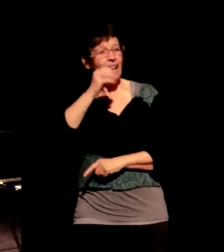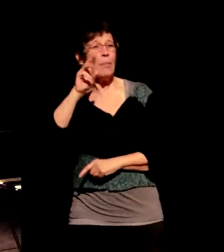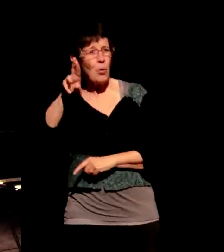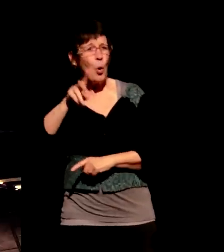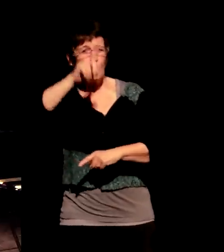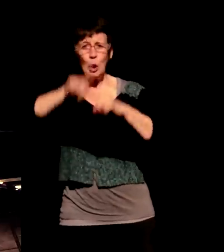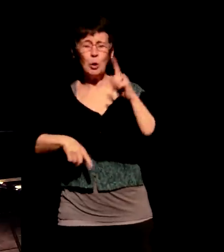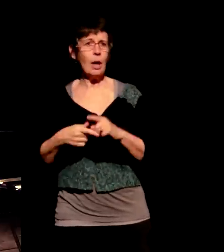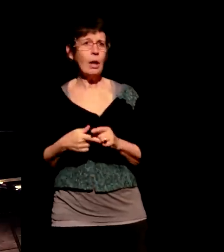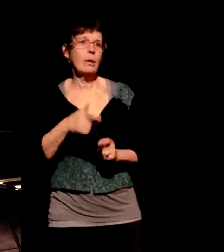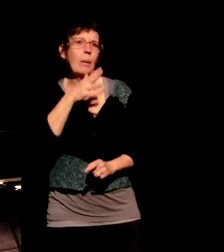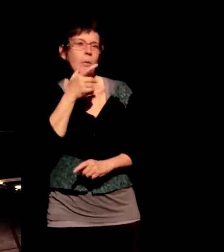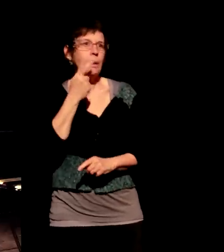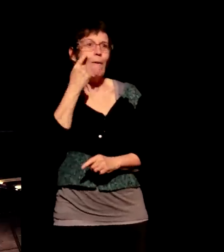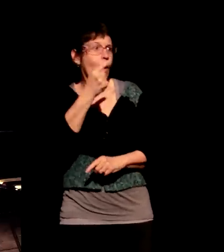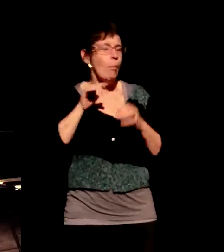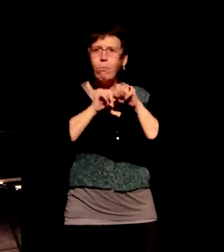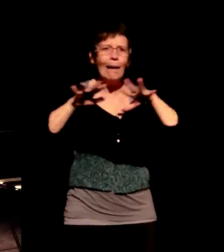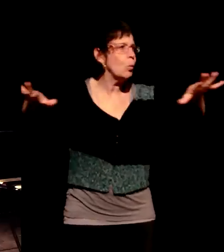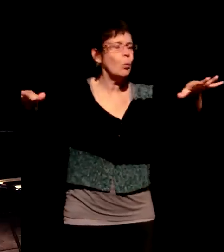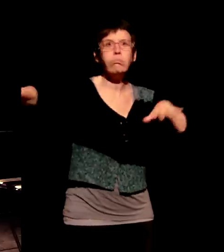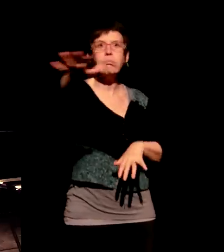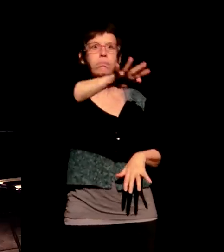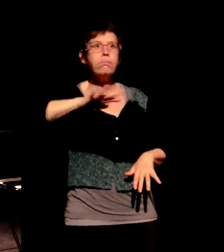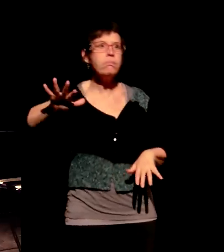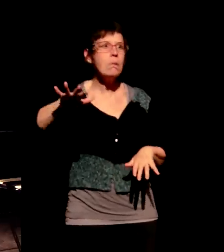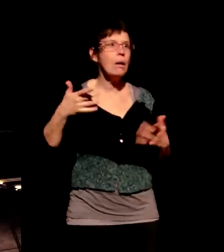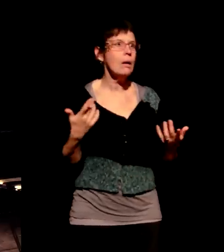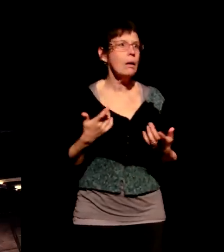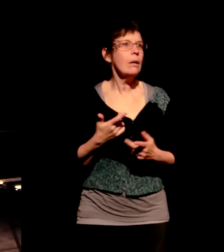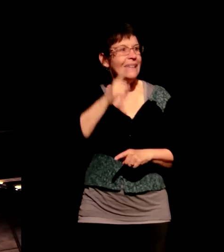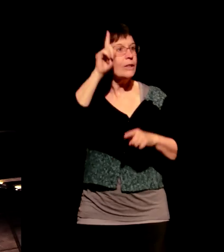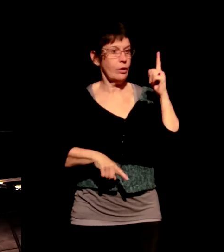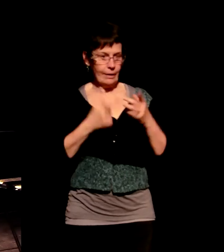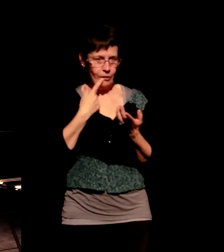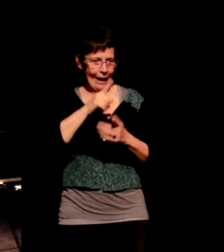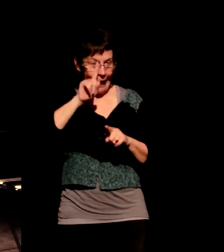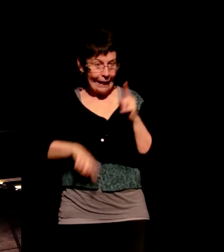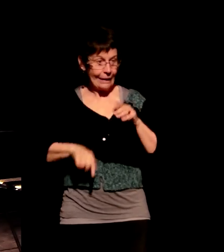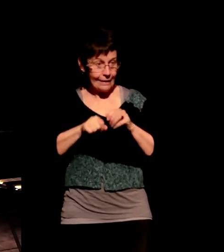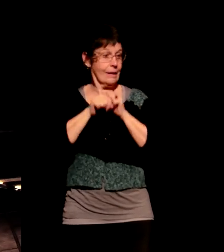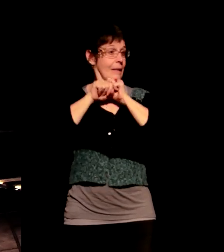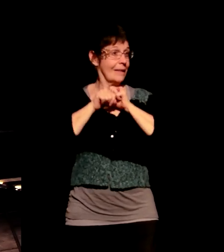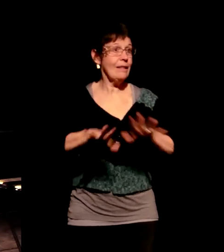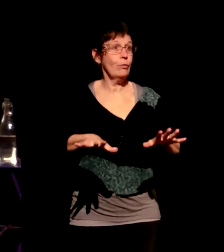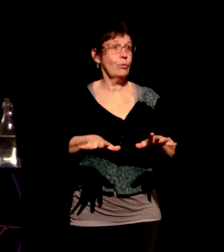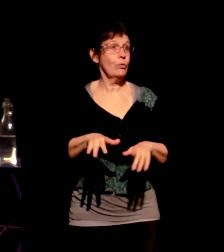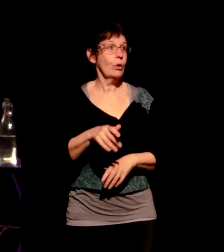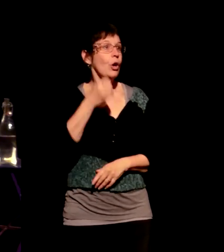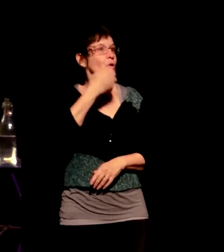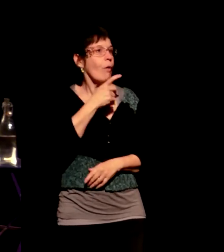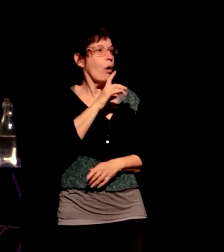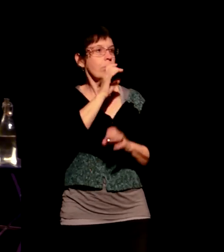est tout le temps partout. La censure, c'est la feuille blanche, c'est le truc que t'as pas le droit de le produire, t'as pas le droit de le sortir. C'est les pauvres qui sont censurés, qu'on